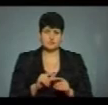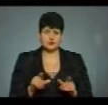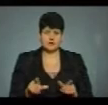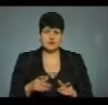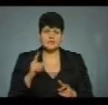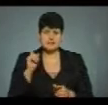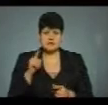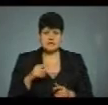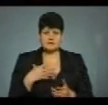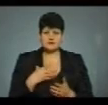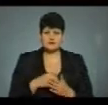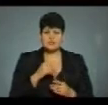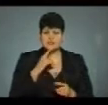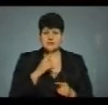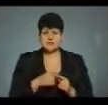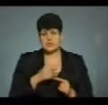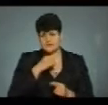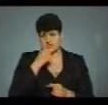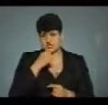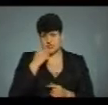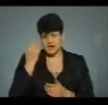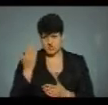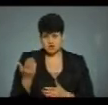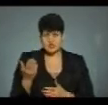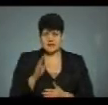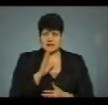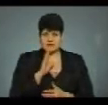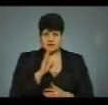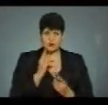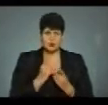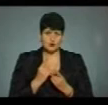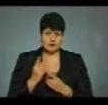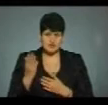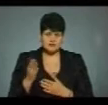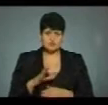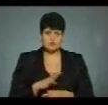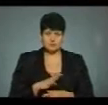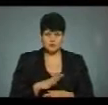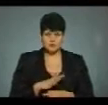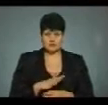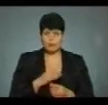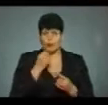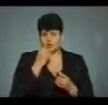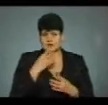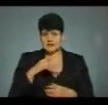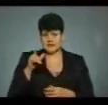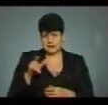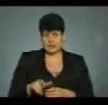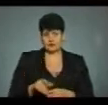від своєї сестри, від старших дівчат, однокласників, що він був дуже позитивна людина.